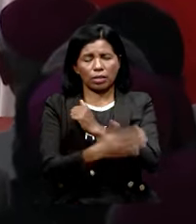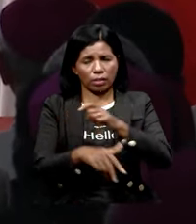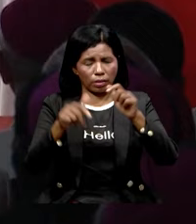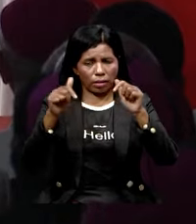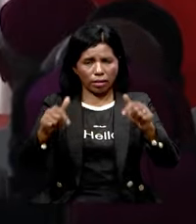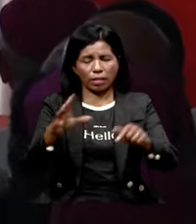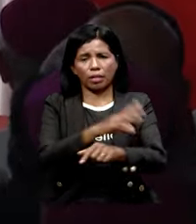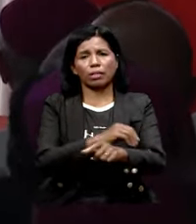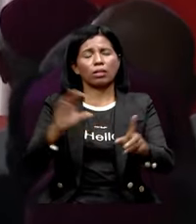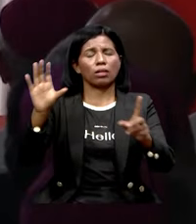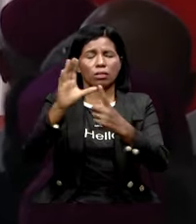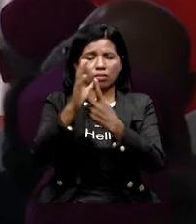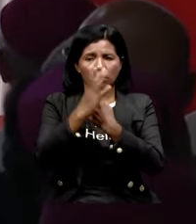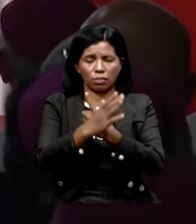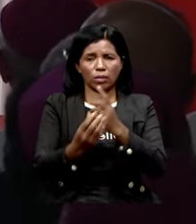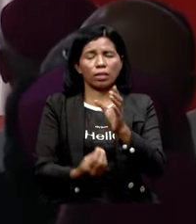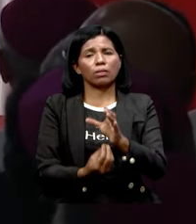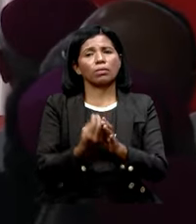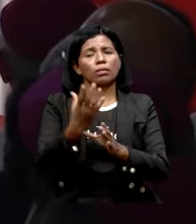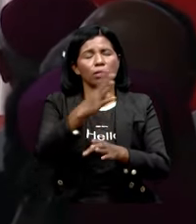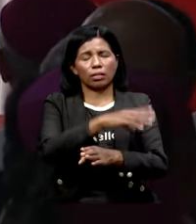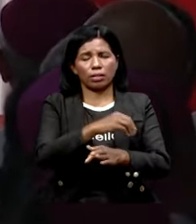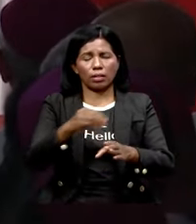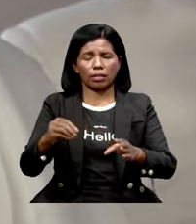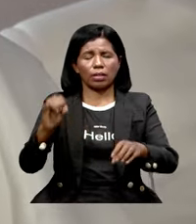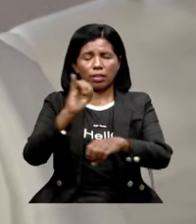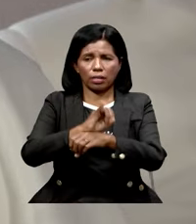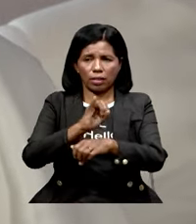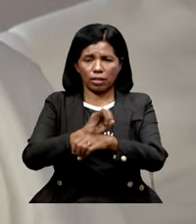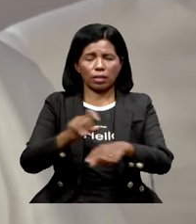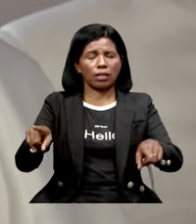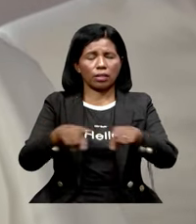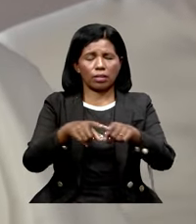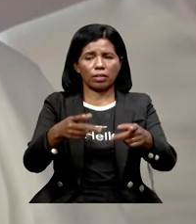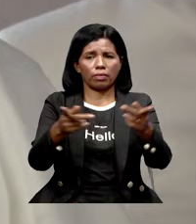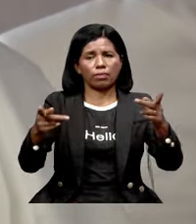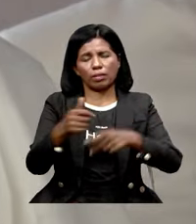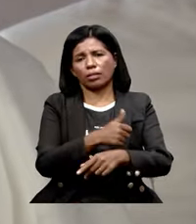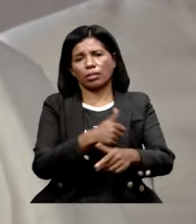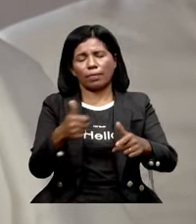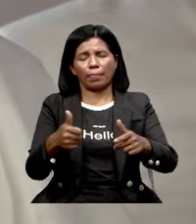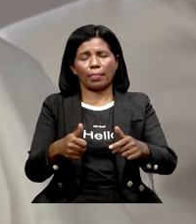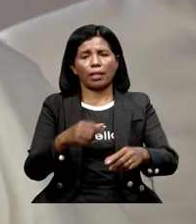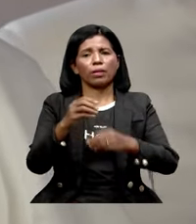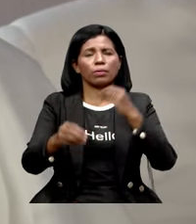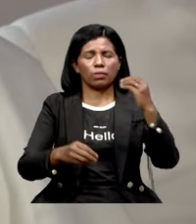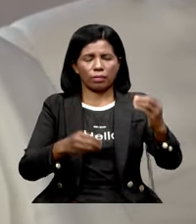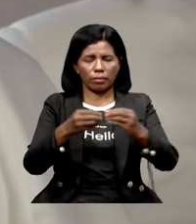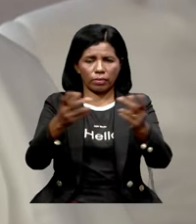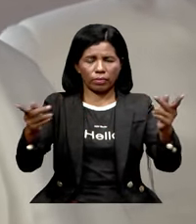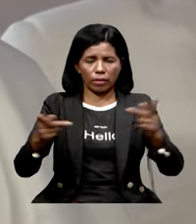budaya yang berkembang di sini masjid seperti tempat ibadah lainnya adalah ruang